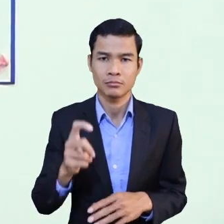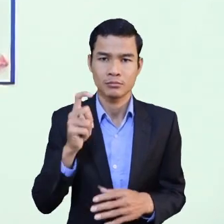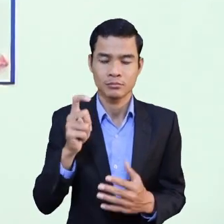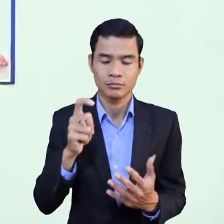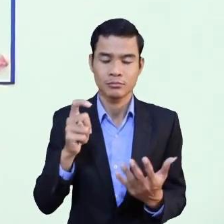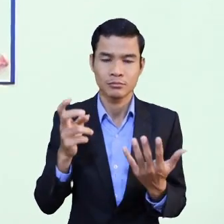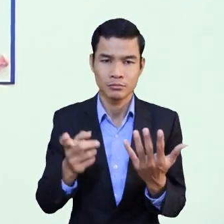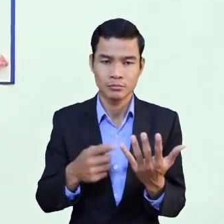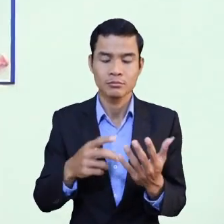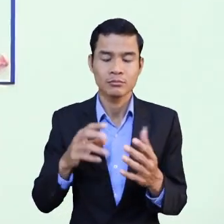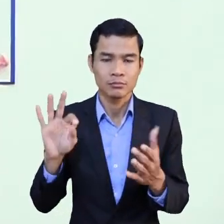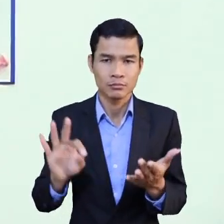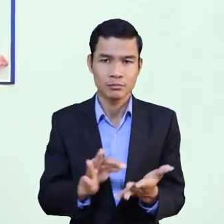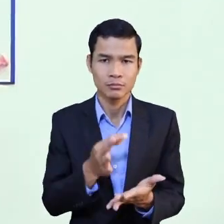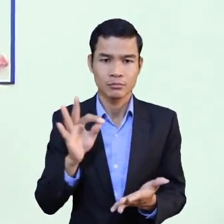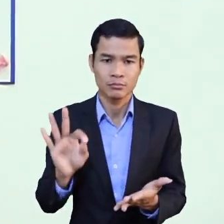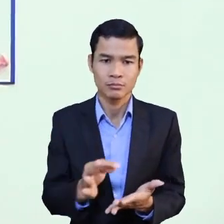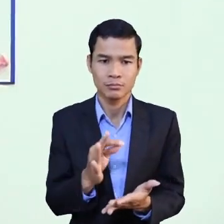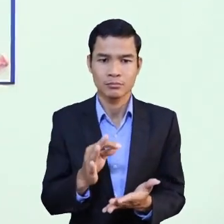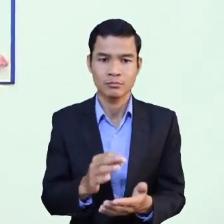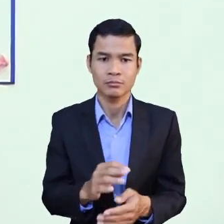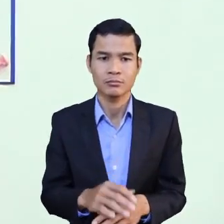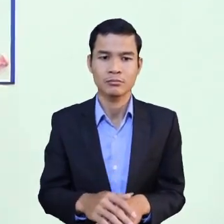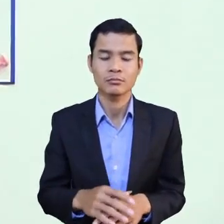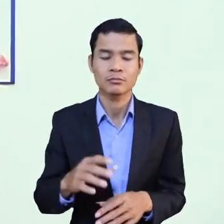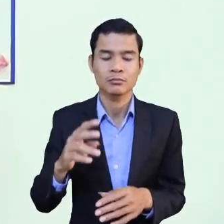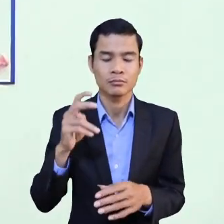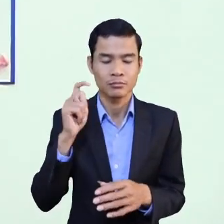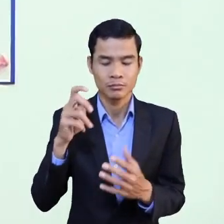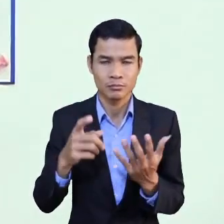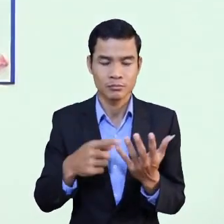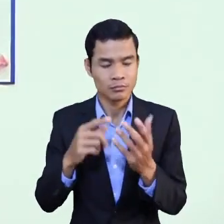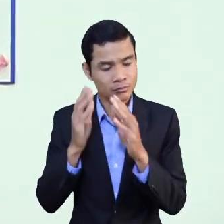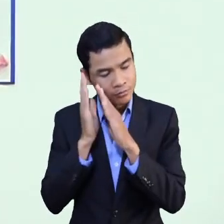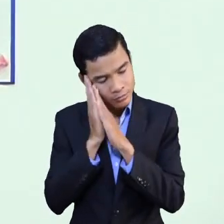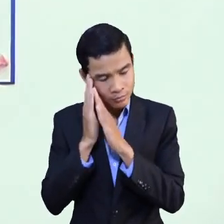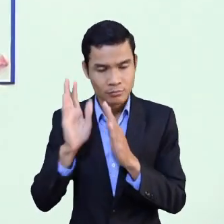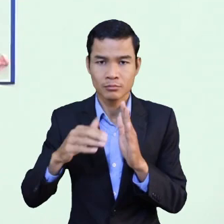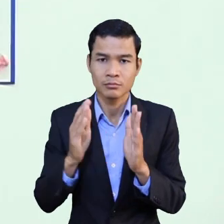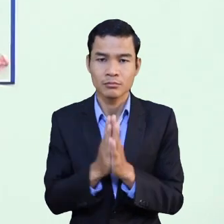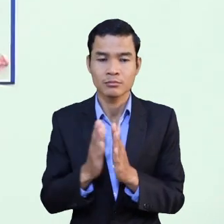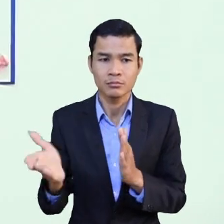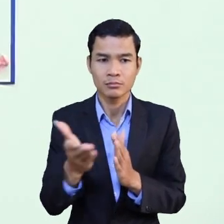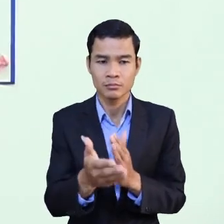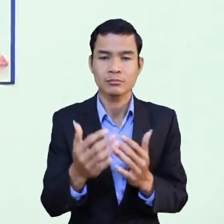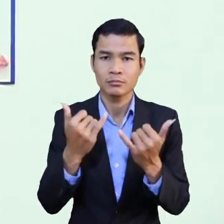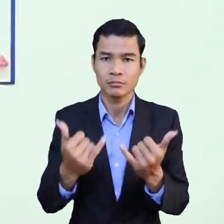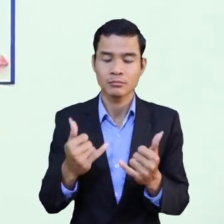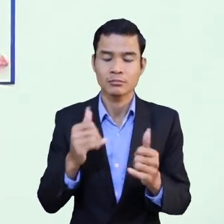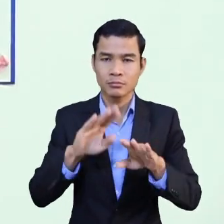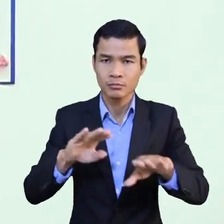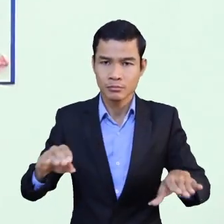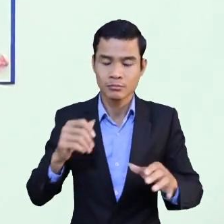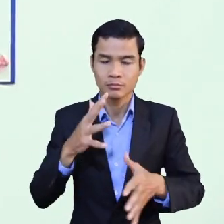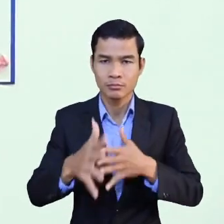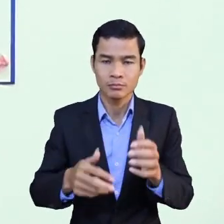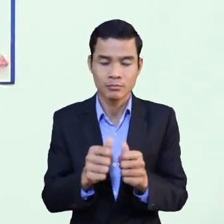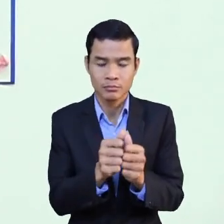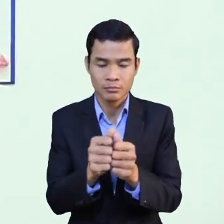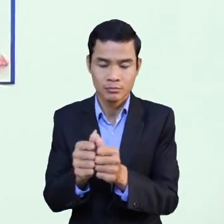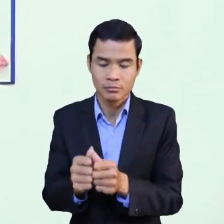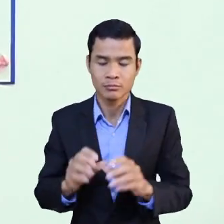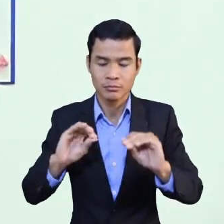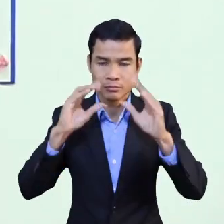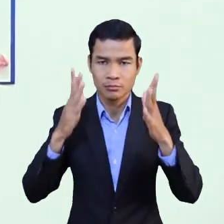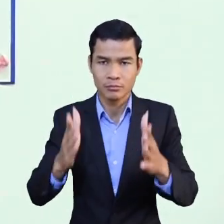ខេដេខេដេអរគុណកូនកូនហើយលោកកូនកូនត្រៀមខ្លួនអានអត្ថបទជាមួយអ្នកគ្រូទាំង